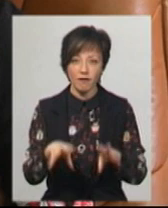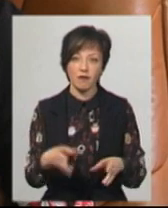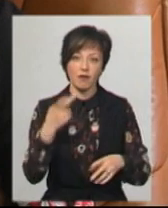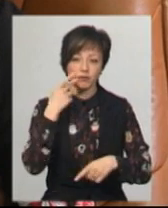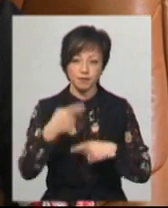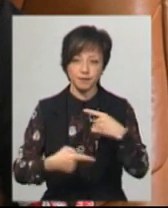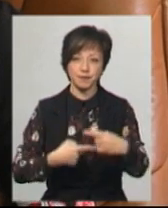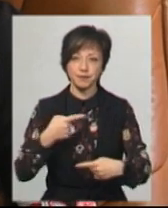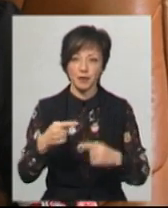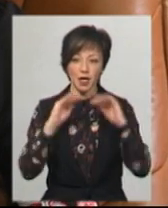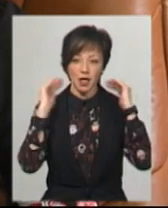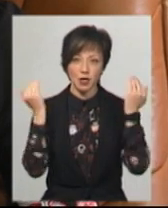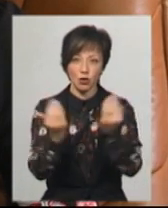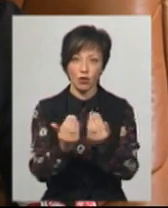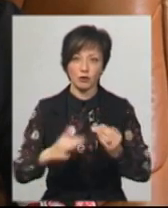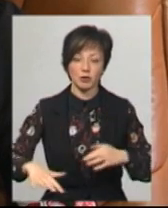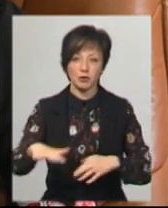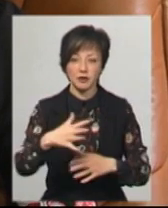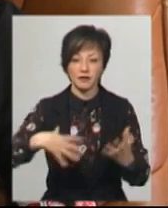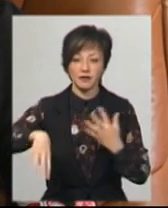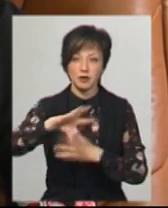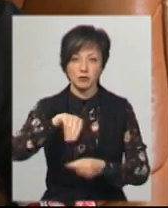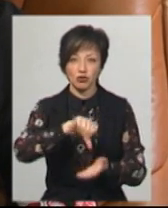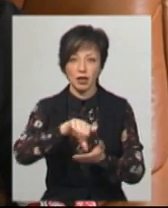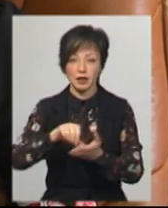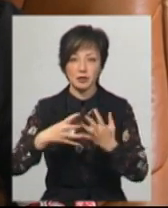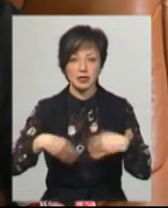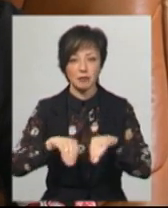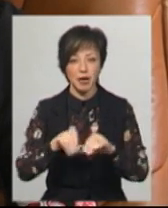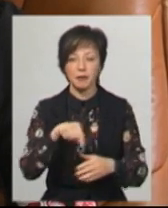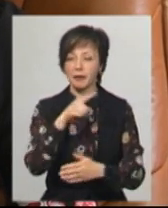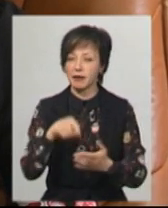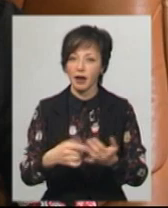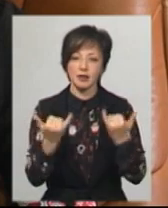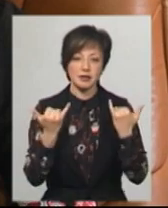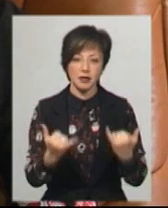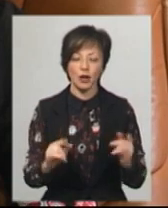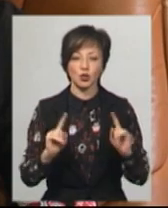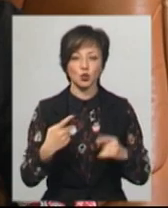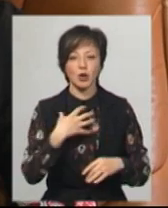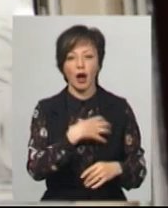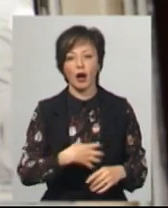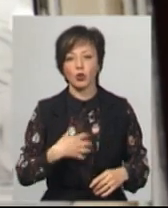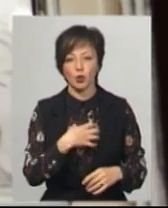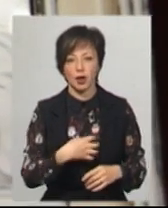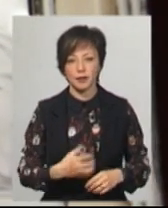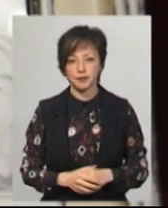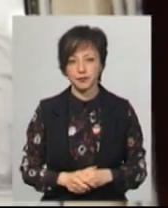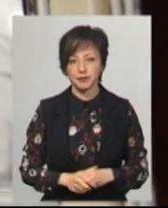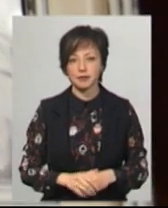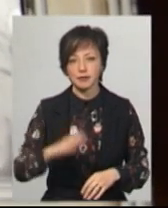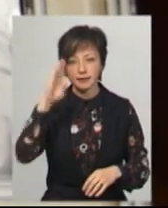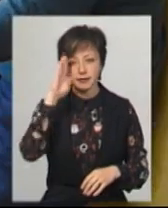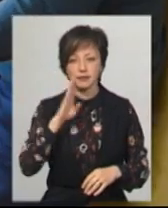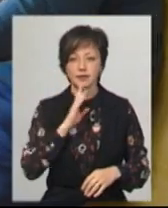самому ізольованому приміщенні всім членам сім'ї. Тому сімейні питання зараз дуже актуальними стали. Сергій і